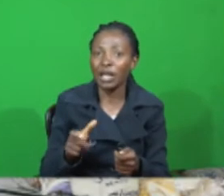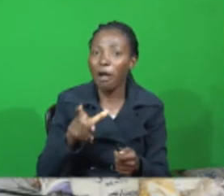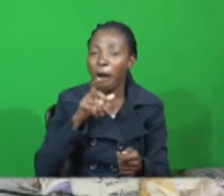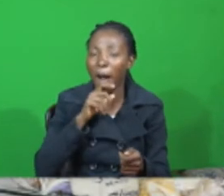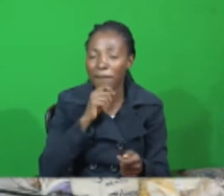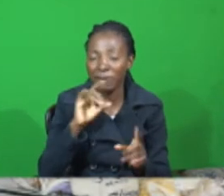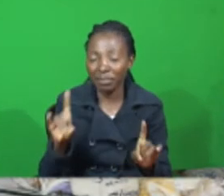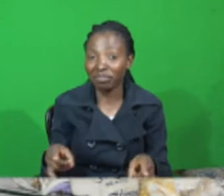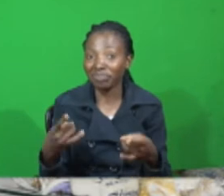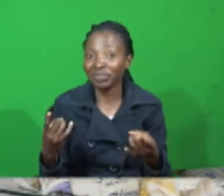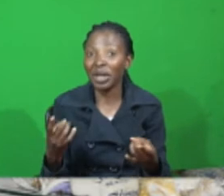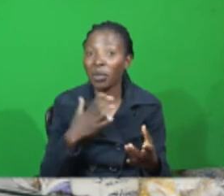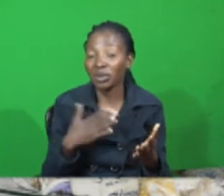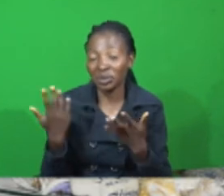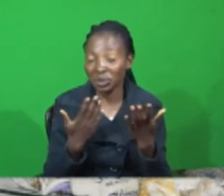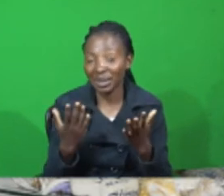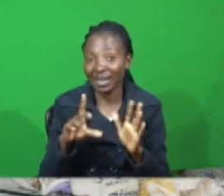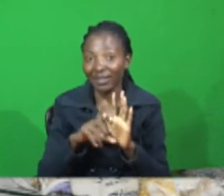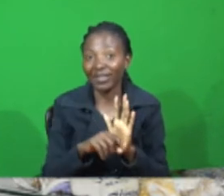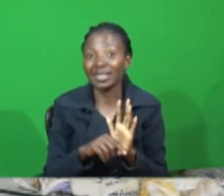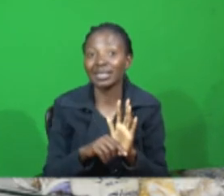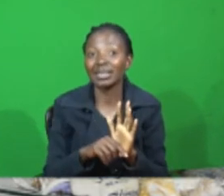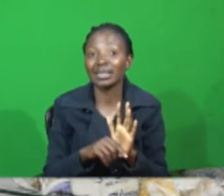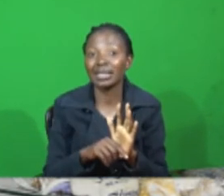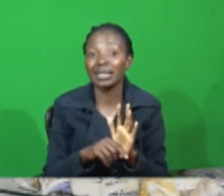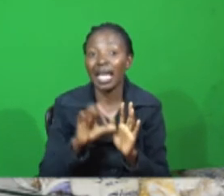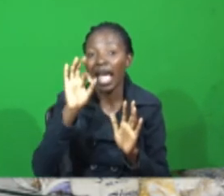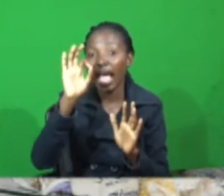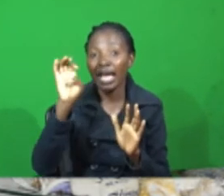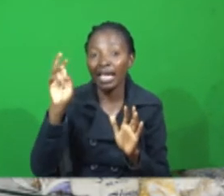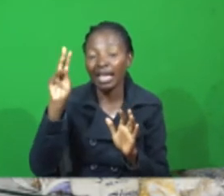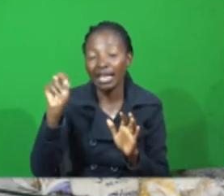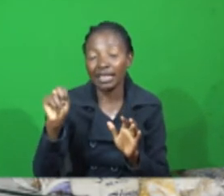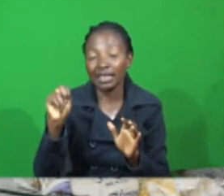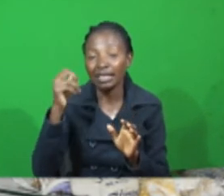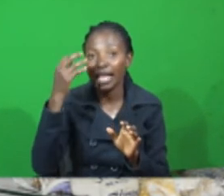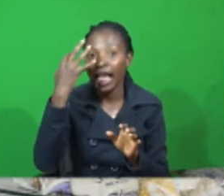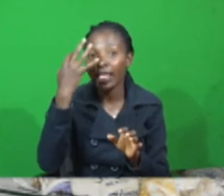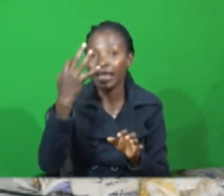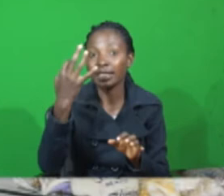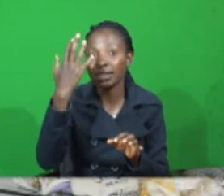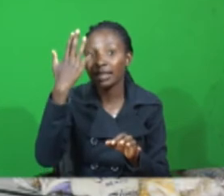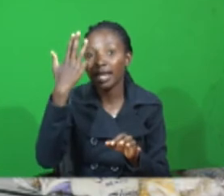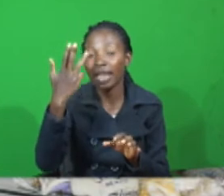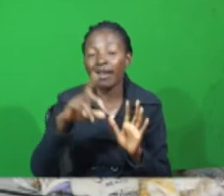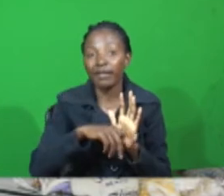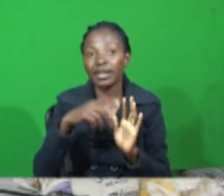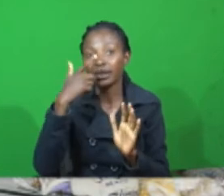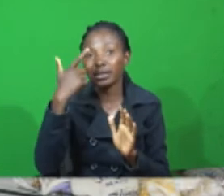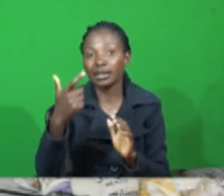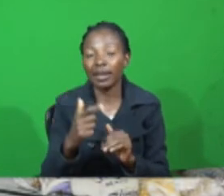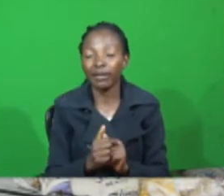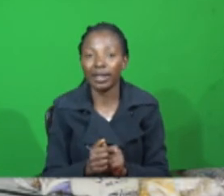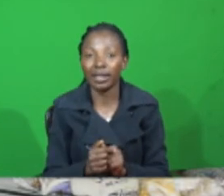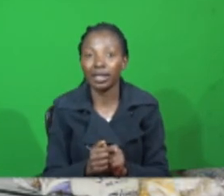kunzarwa mirai ndikuverengerai vhesi renyu teererai vhesi iri vhurai kuna Genesis 39 pasta verengai vhesi ya 7